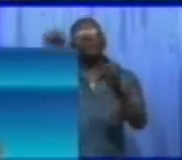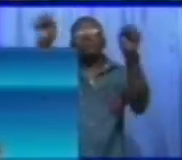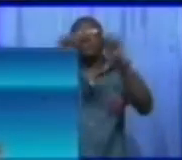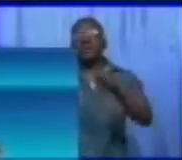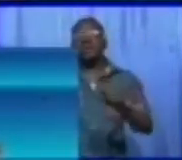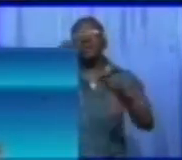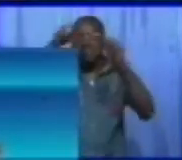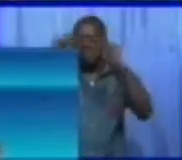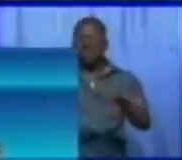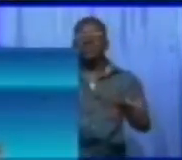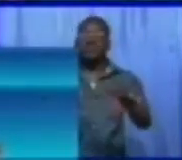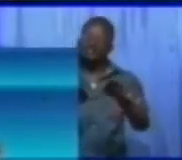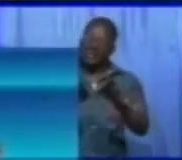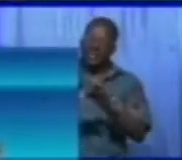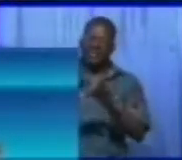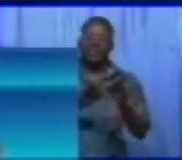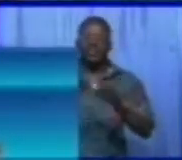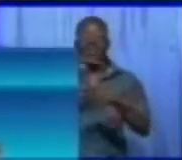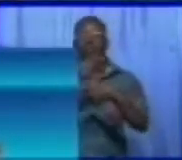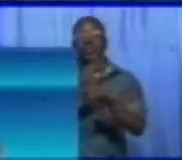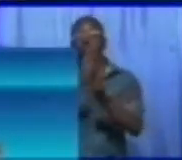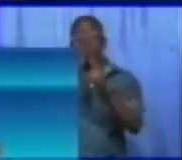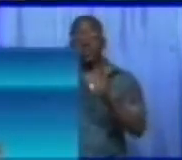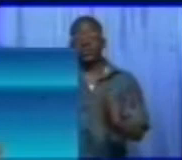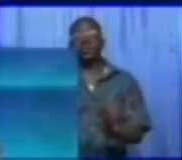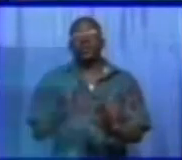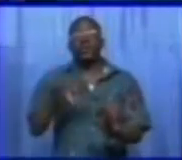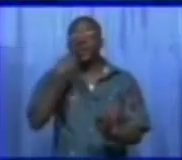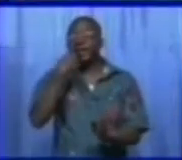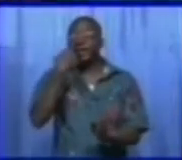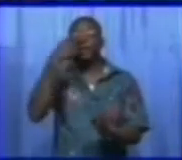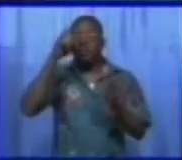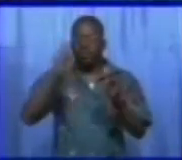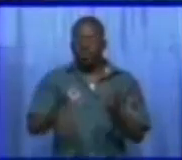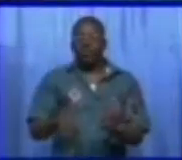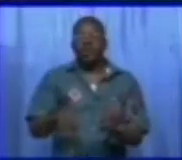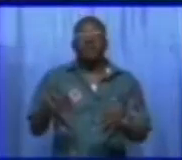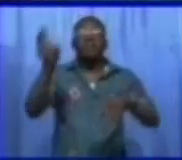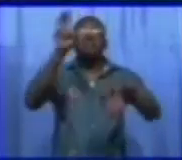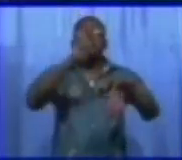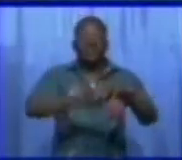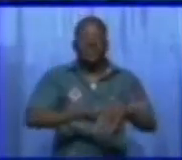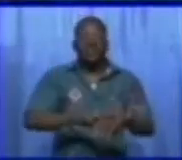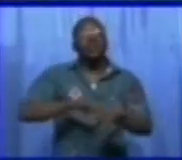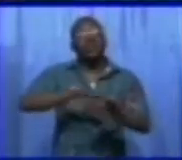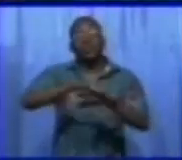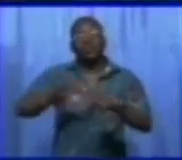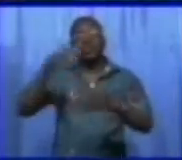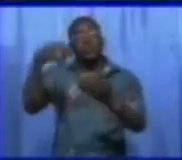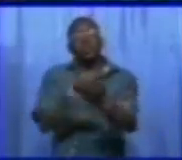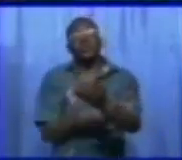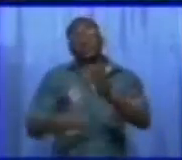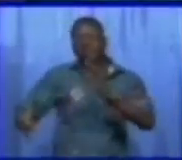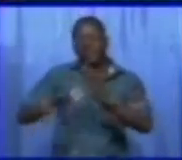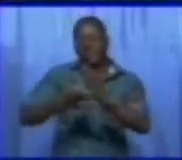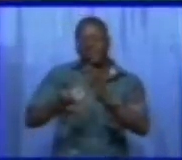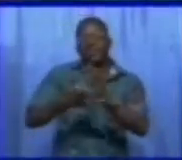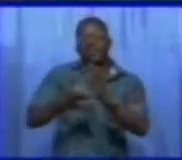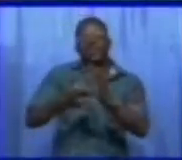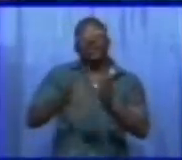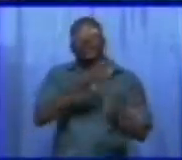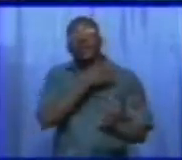pouvoir expliquer aux producteurs qui doivent miser sur de nouvelles technologies